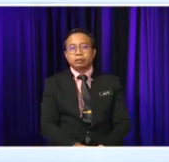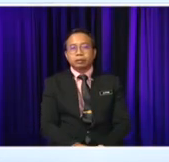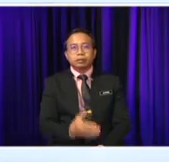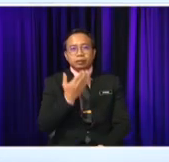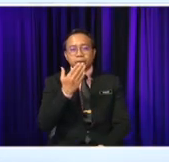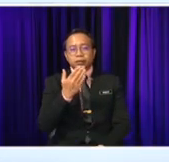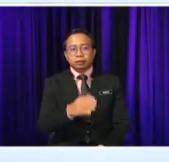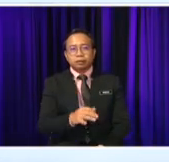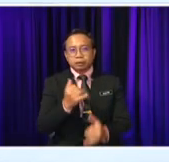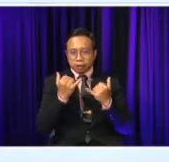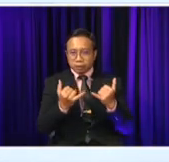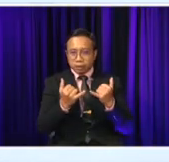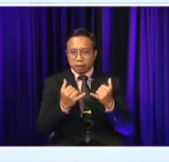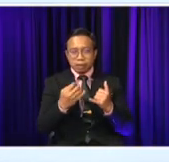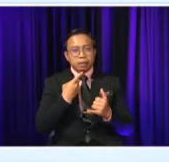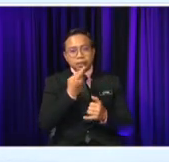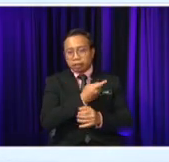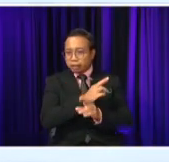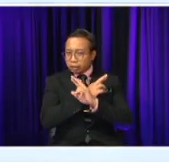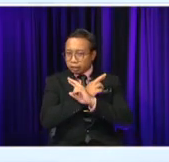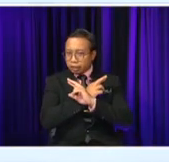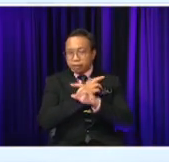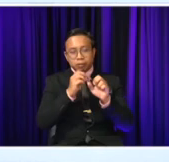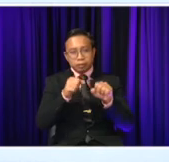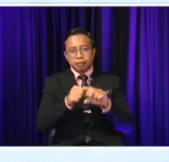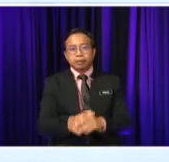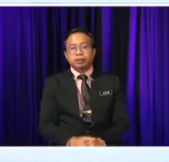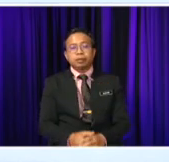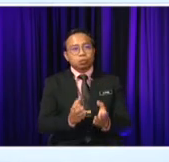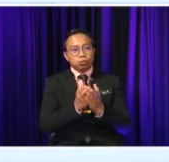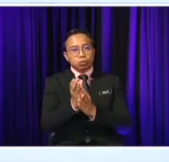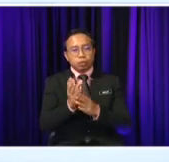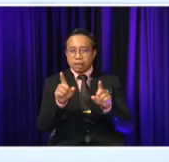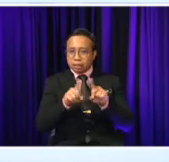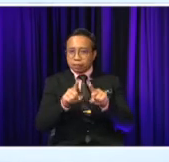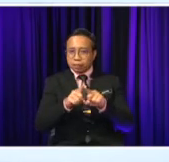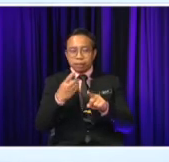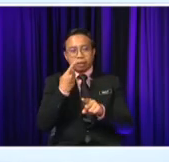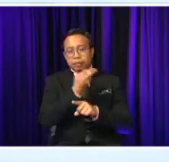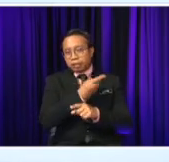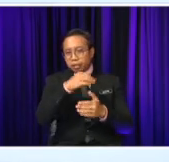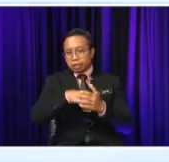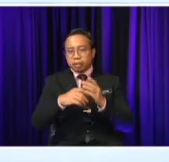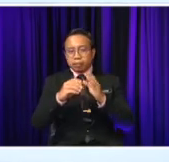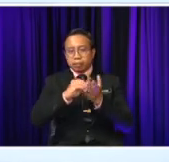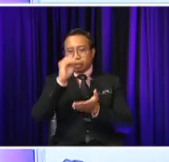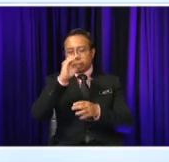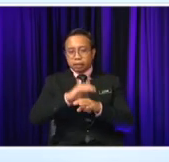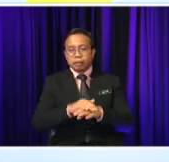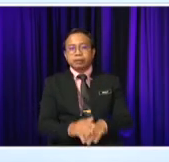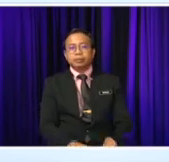dan sekarang macam biasa kita tidak melihat boleh boleh boleh teruskan bersama dengan kami dalam Menengah